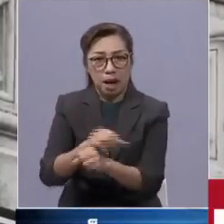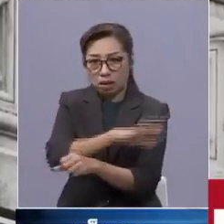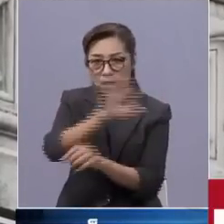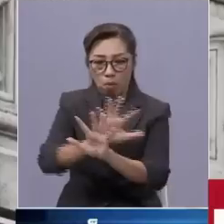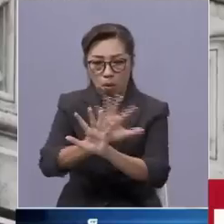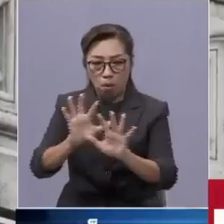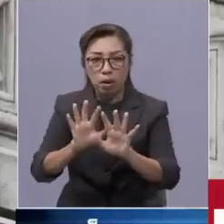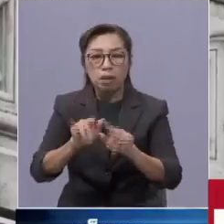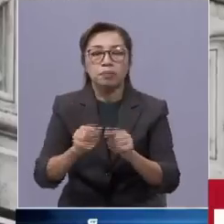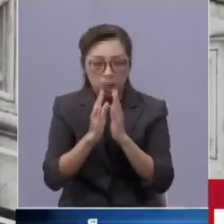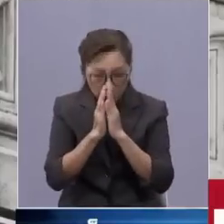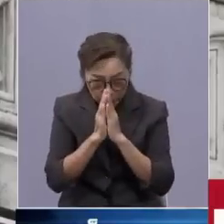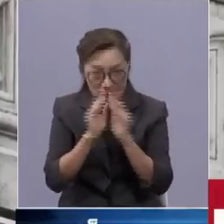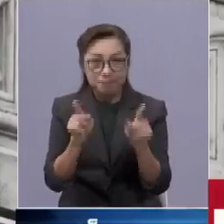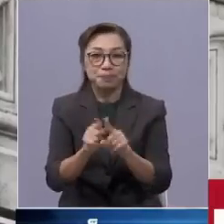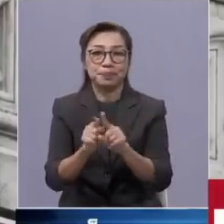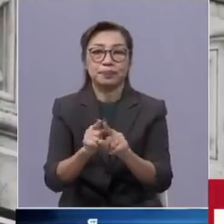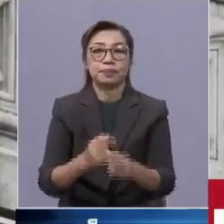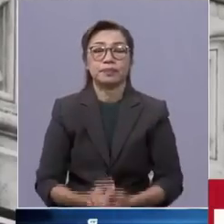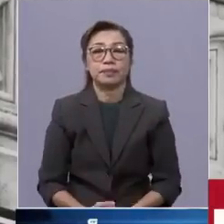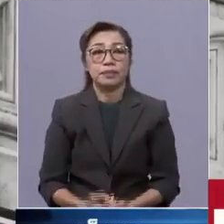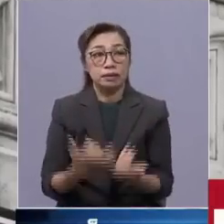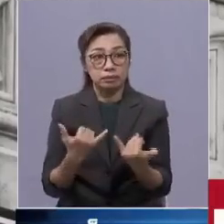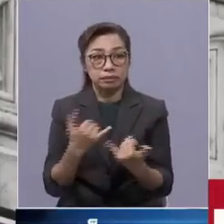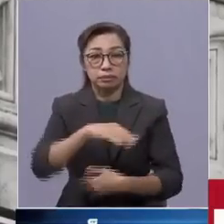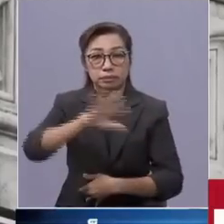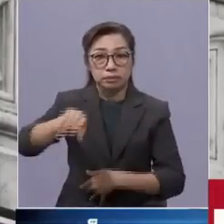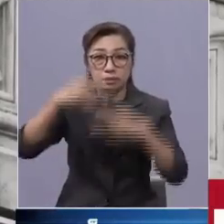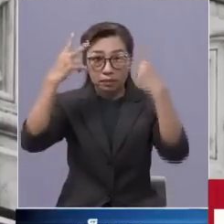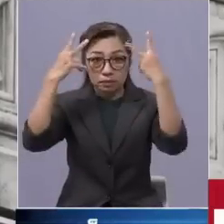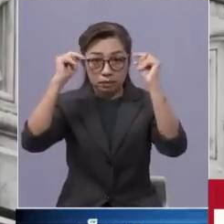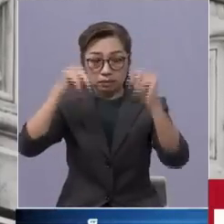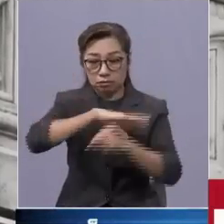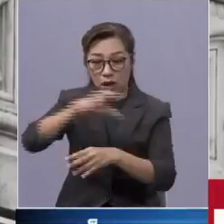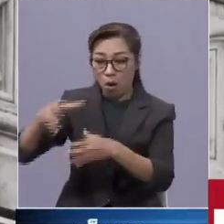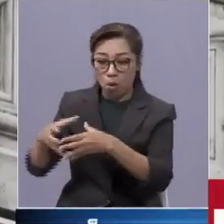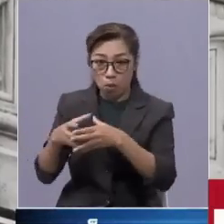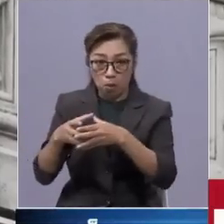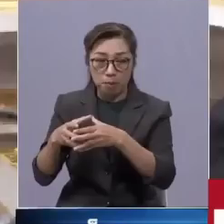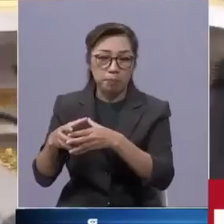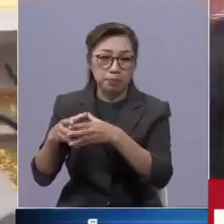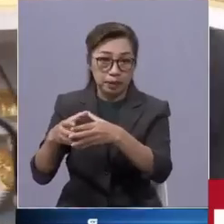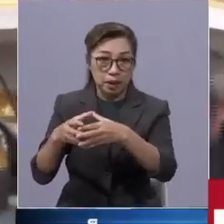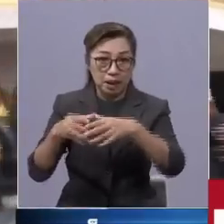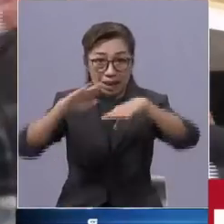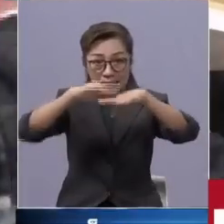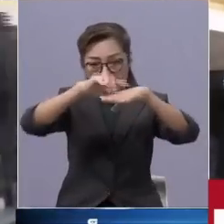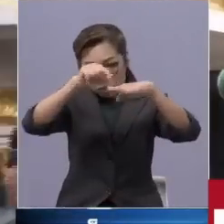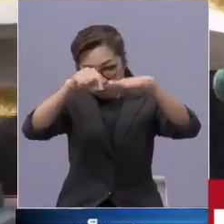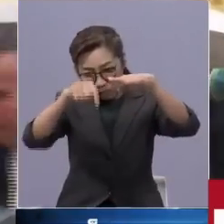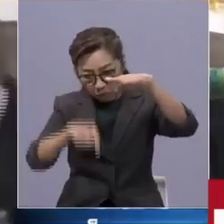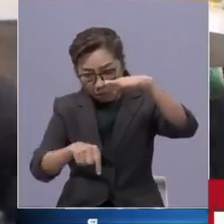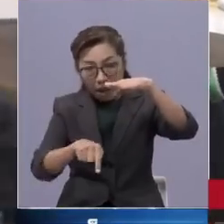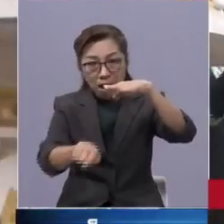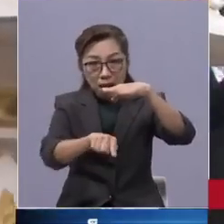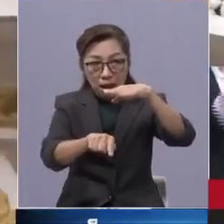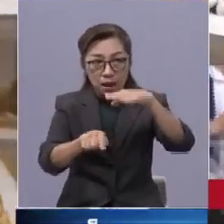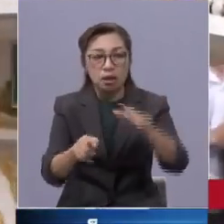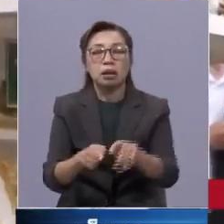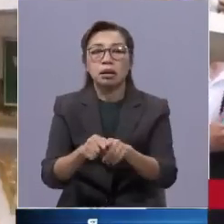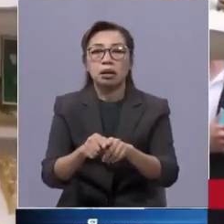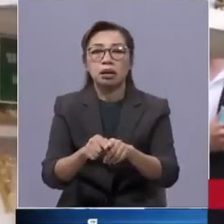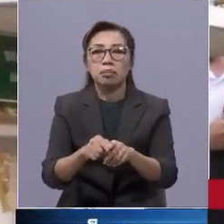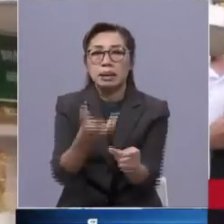สิ่งศักดิ์สิทธิ์ด้วยครับในเวลาต่อมานายกรัฐมนตรีได้นำคณะรัฐมนตรีลงมาสักการะพระภูมิเจ้าที่ศาลตาย